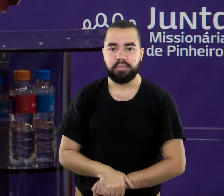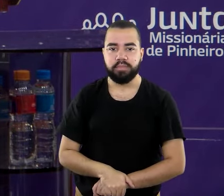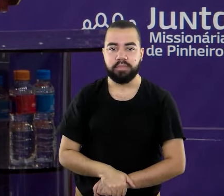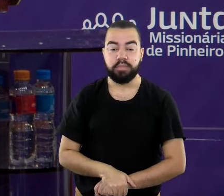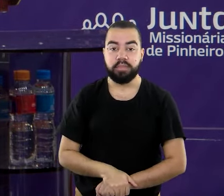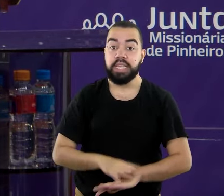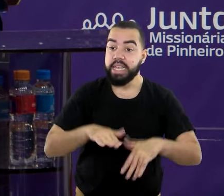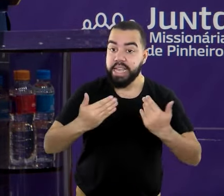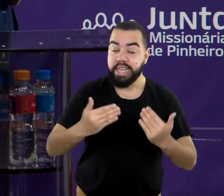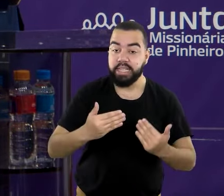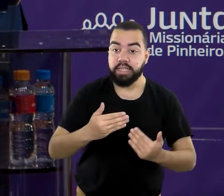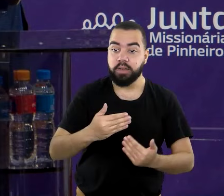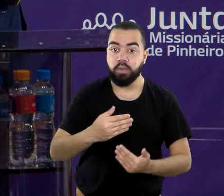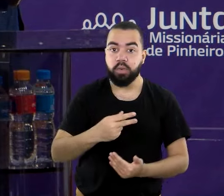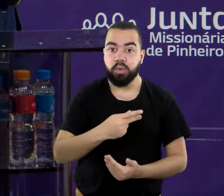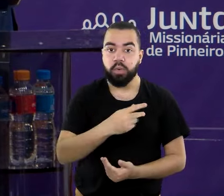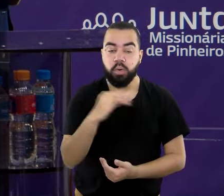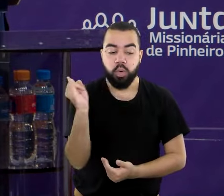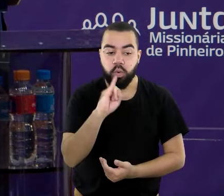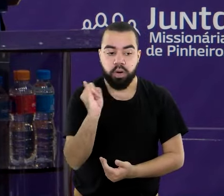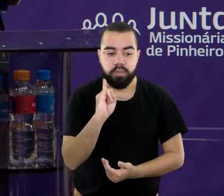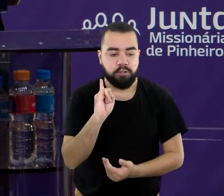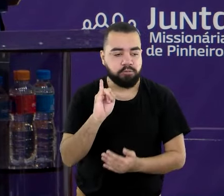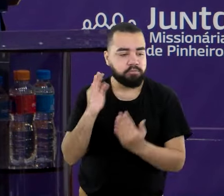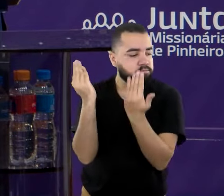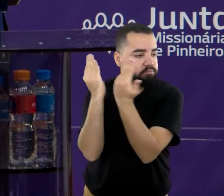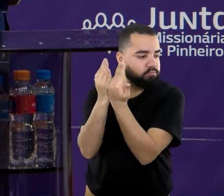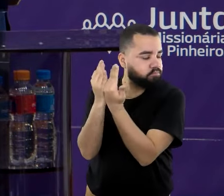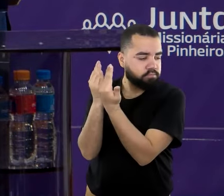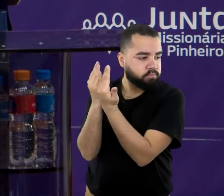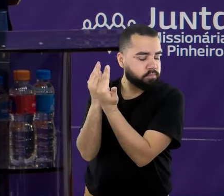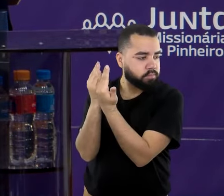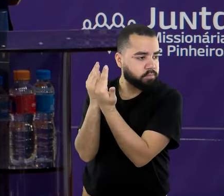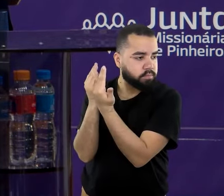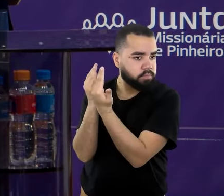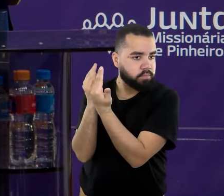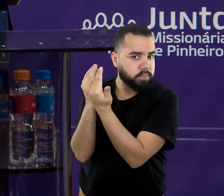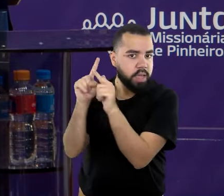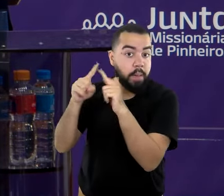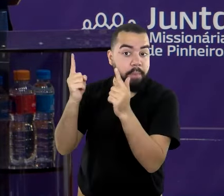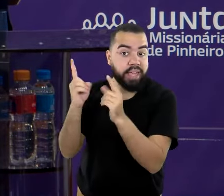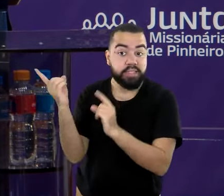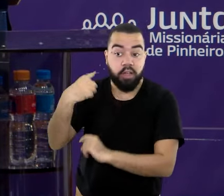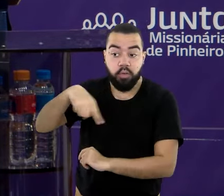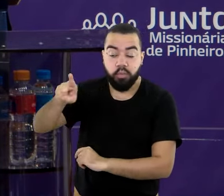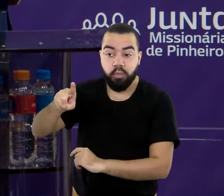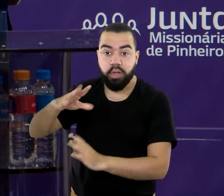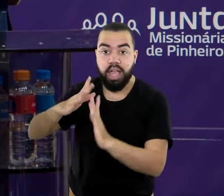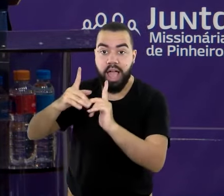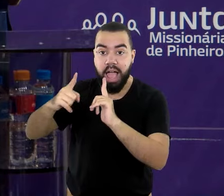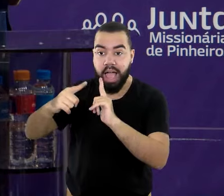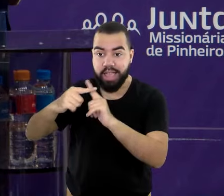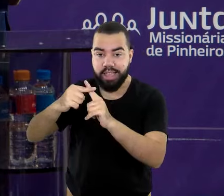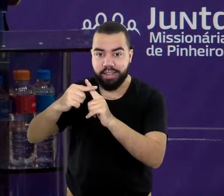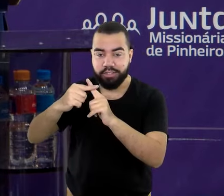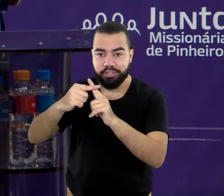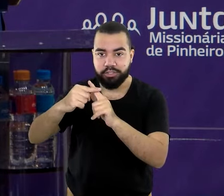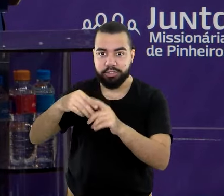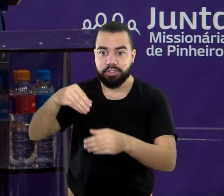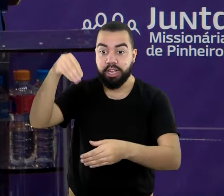보냈습니다. E esse irmão que não abriu a porta, ele veio para a igreja e ele fez uma oferta e no envelope da oferta ele escreveu uma